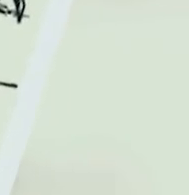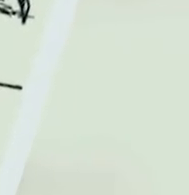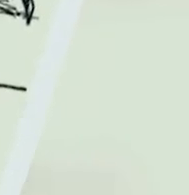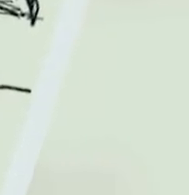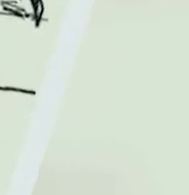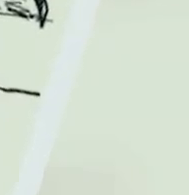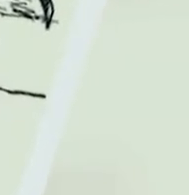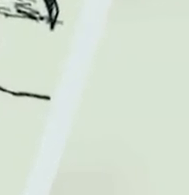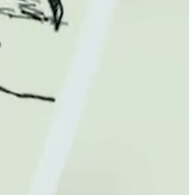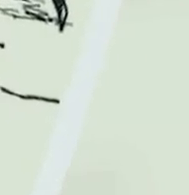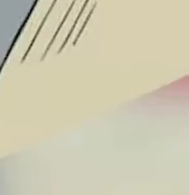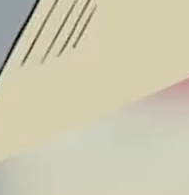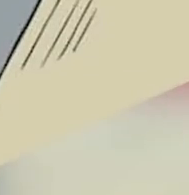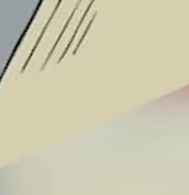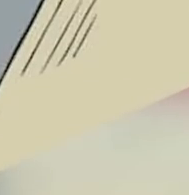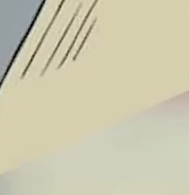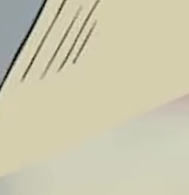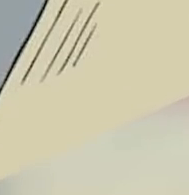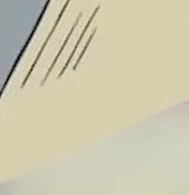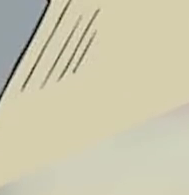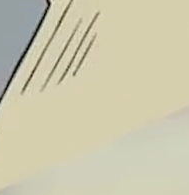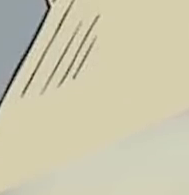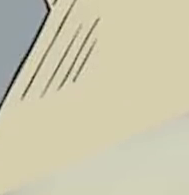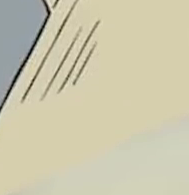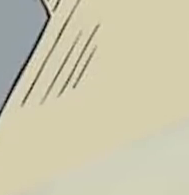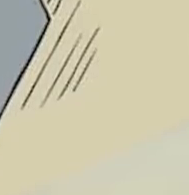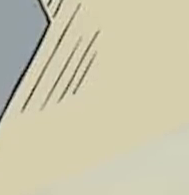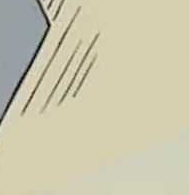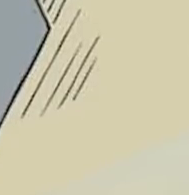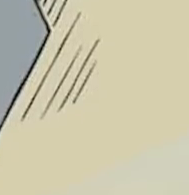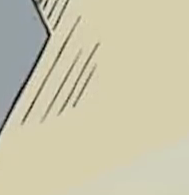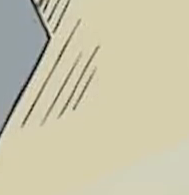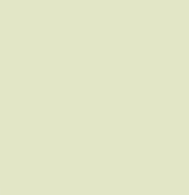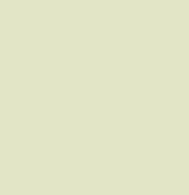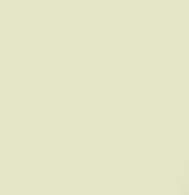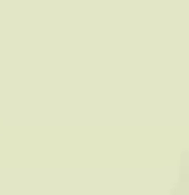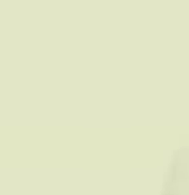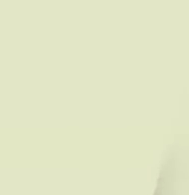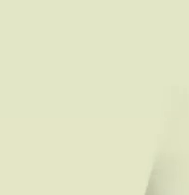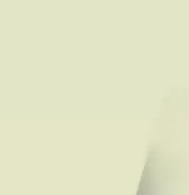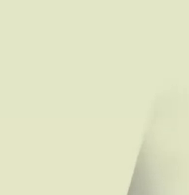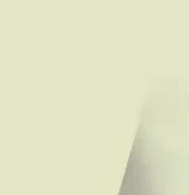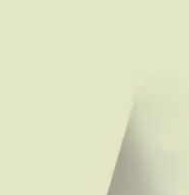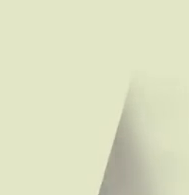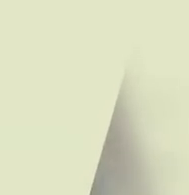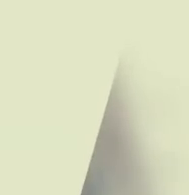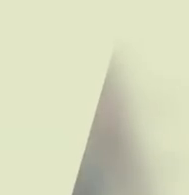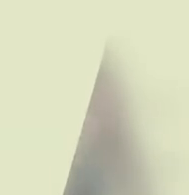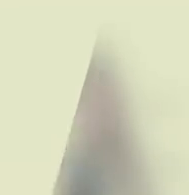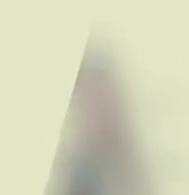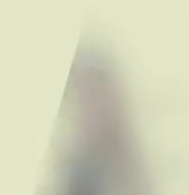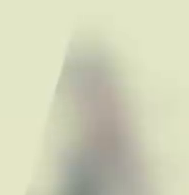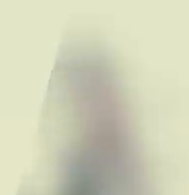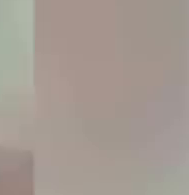ආර්ථික විනාශය අමතක කරලා යලි ජාතිවාදී උන්මාදයක් නිර්මාණය කිරීමටද? බැලූ බැල්මට ජනාධිපති රනිල්